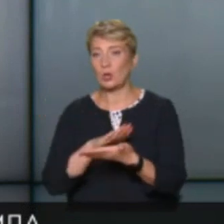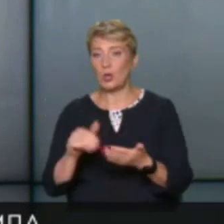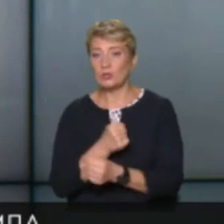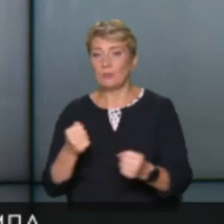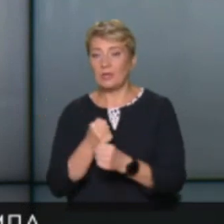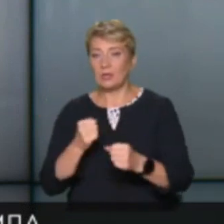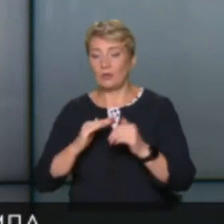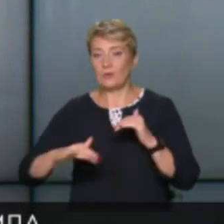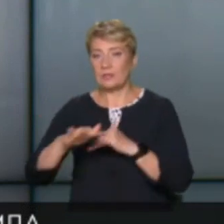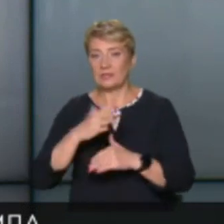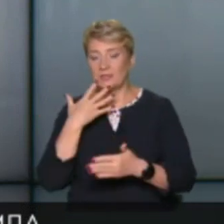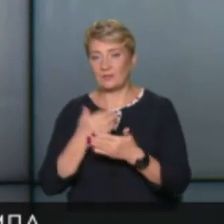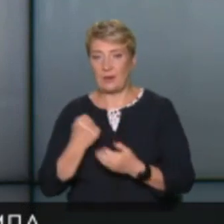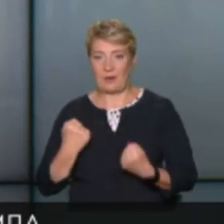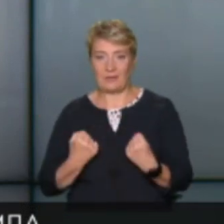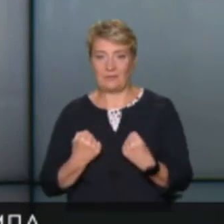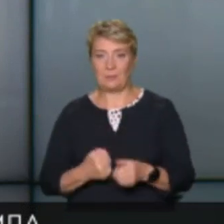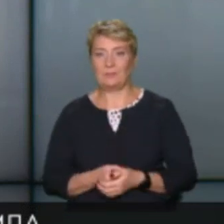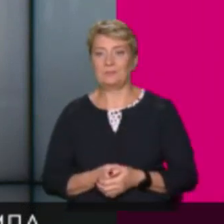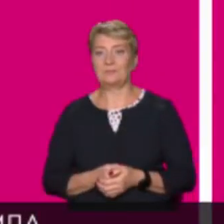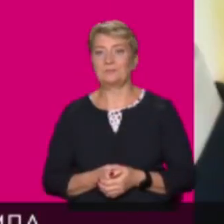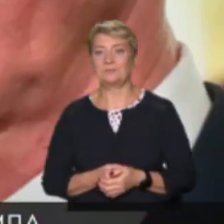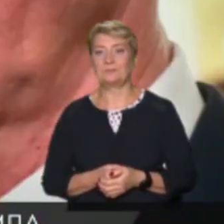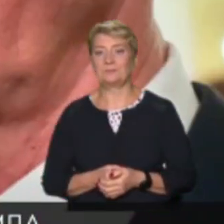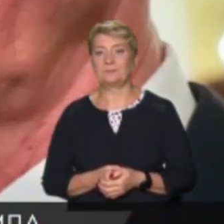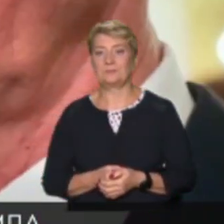території росіяни своїми автівками.